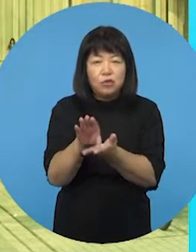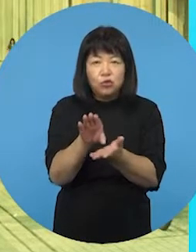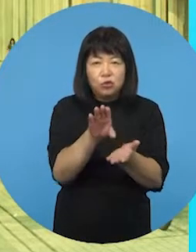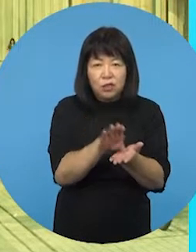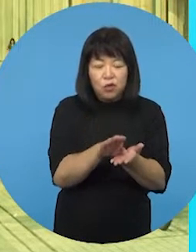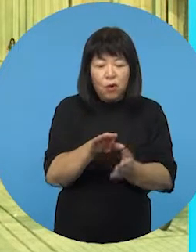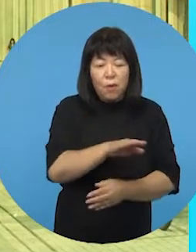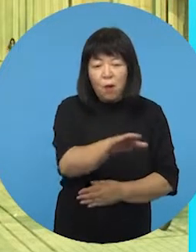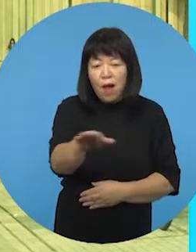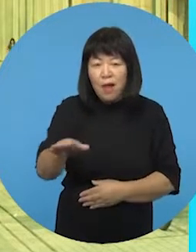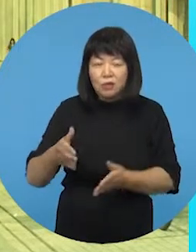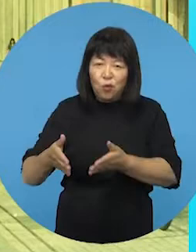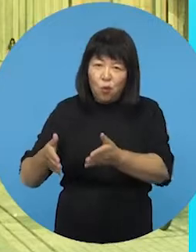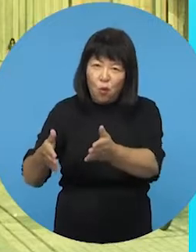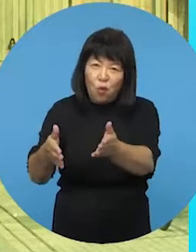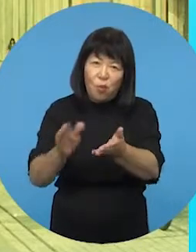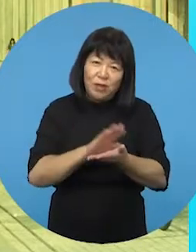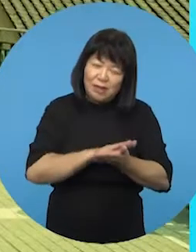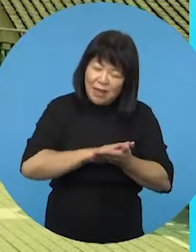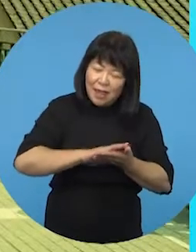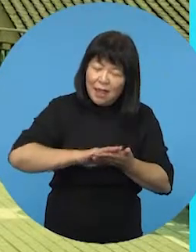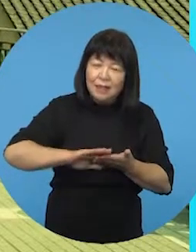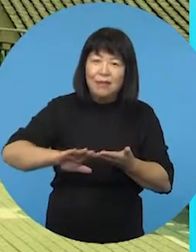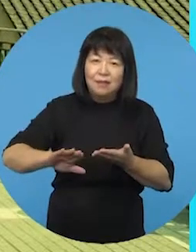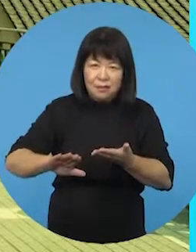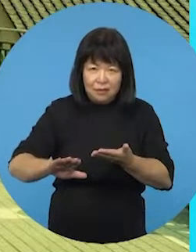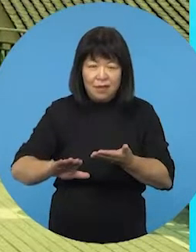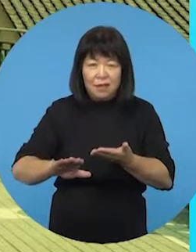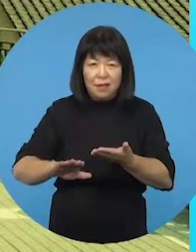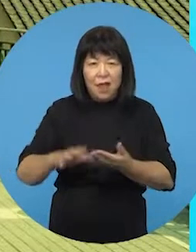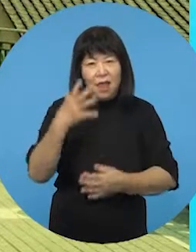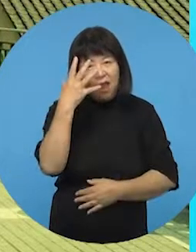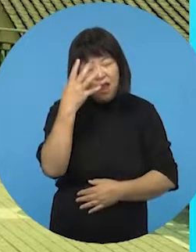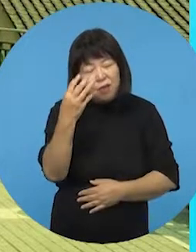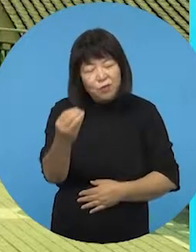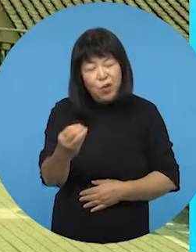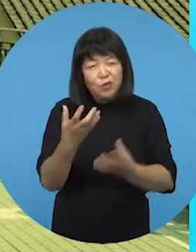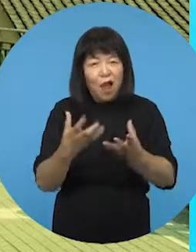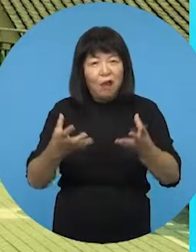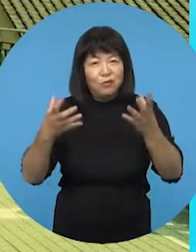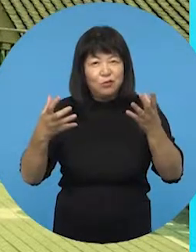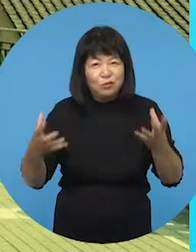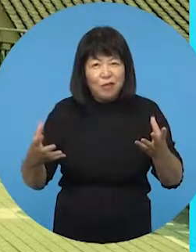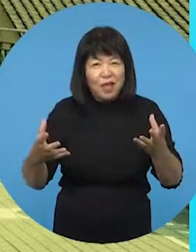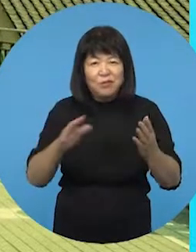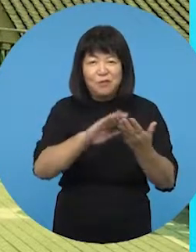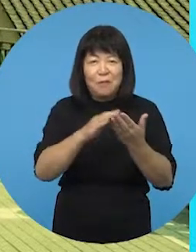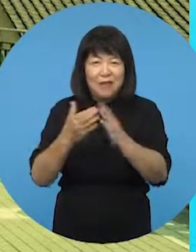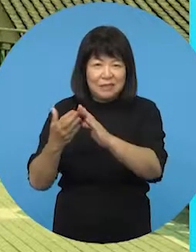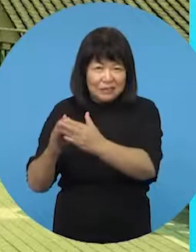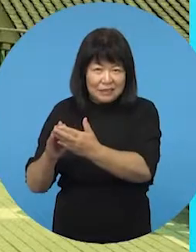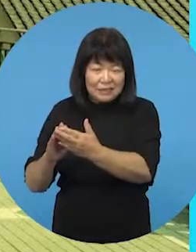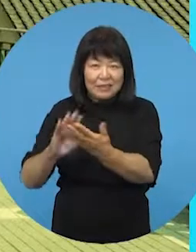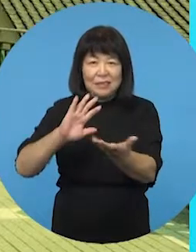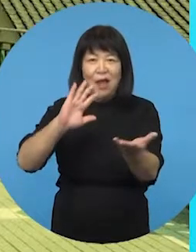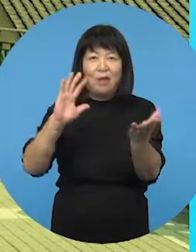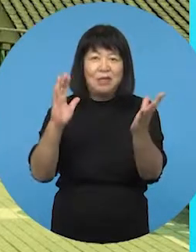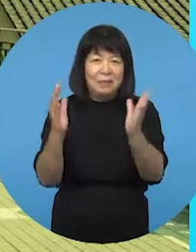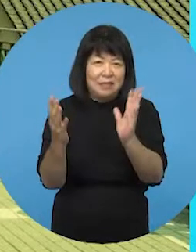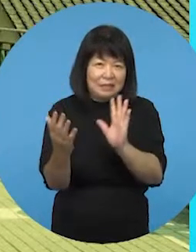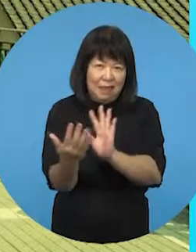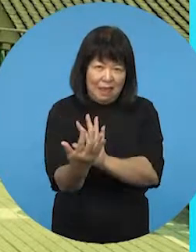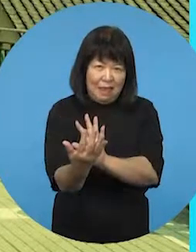周辺の道路なども整備され、府中駅南口一帯が魅力あふれる街へと生まれ変わりました